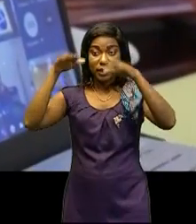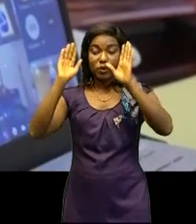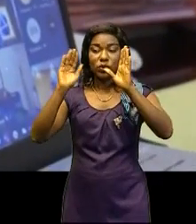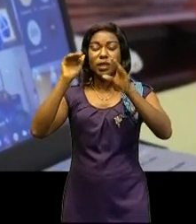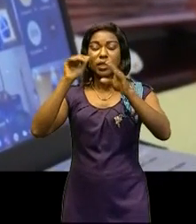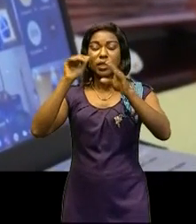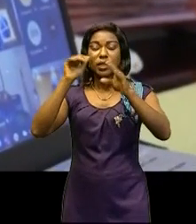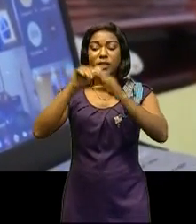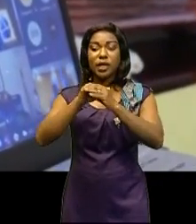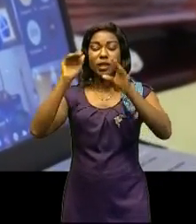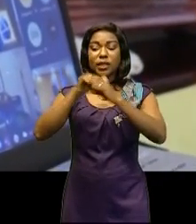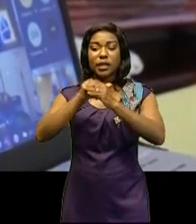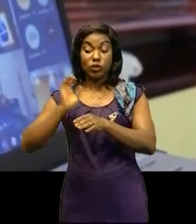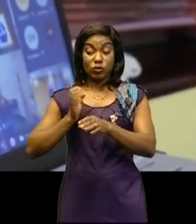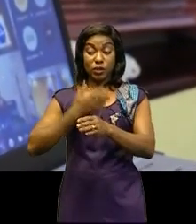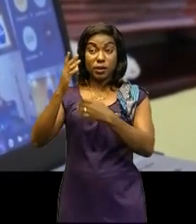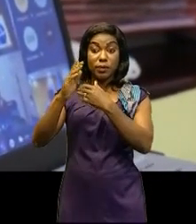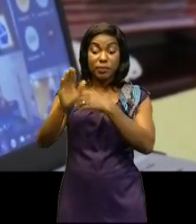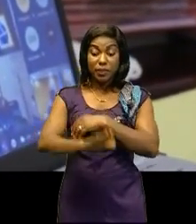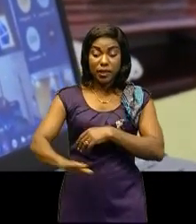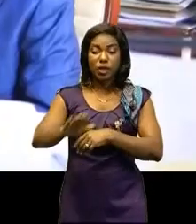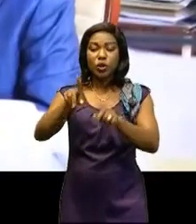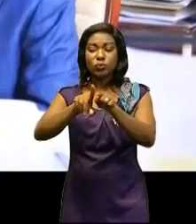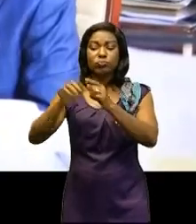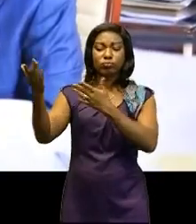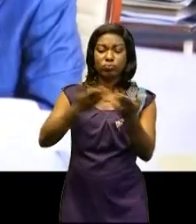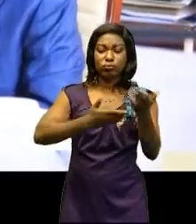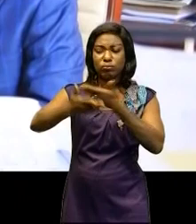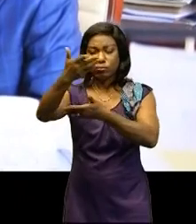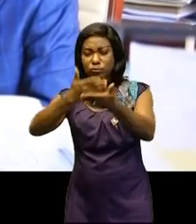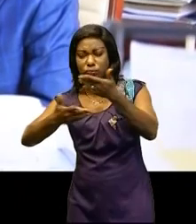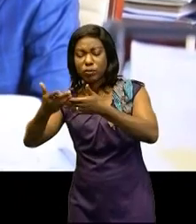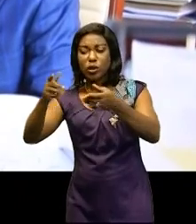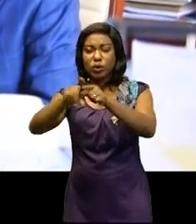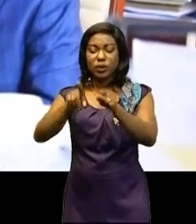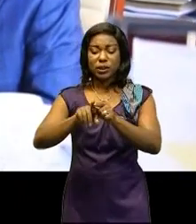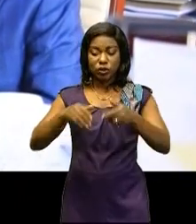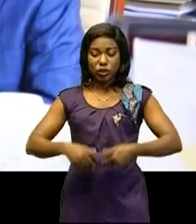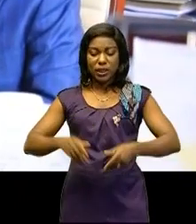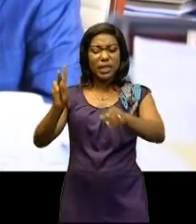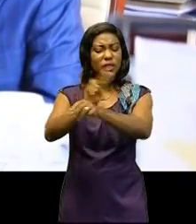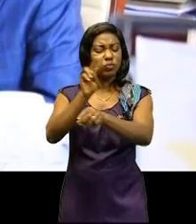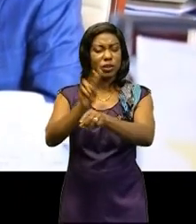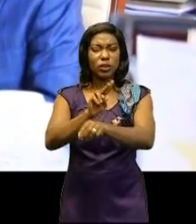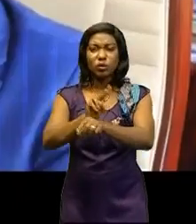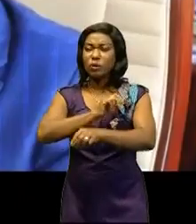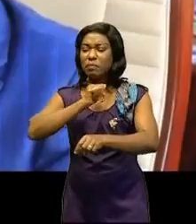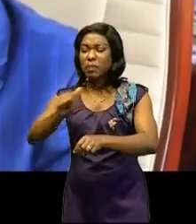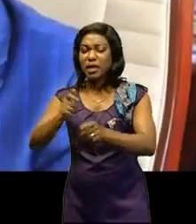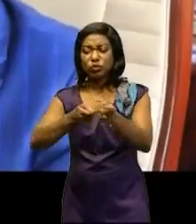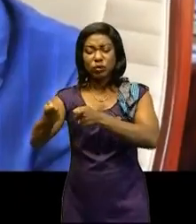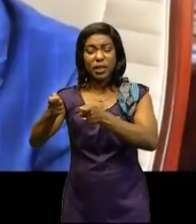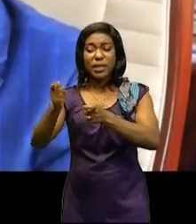pays, la promotion de l'entrepreneuriat de jeunes, la fin de l'exploitation illégale et criminelle de